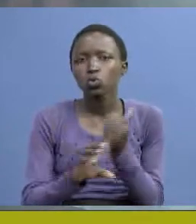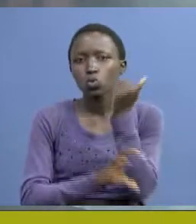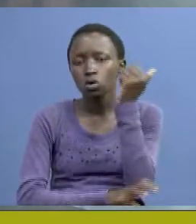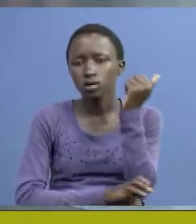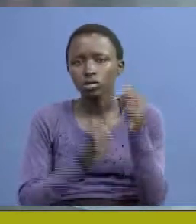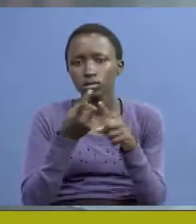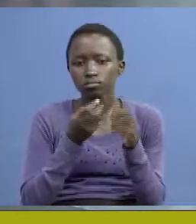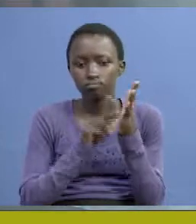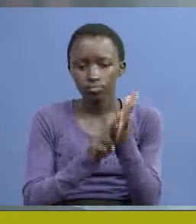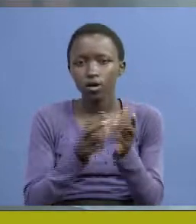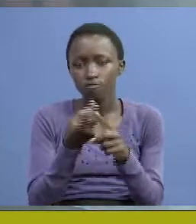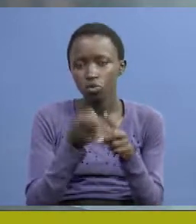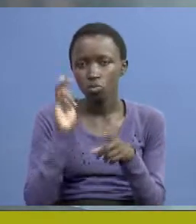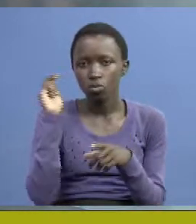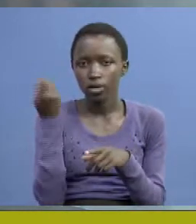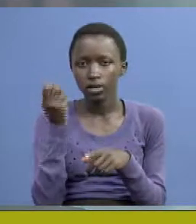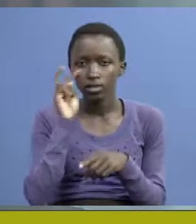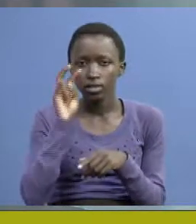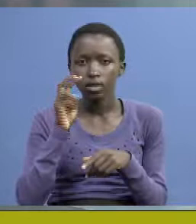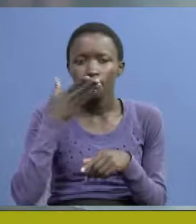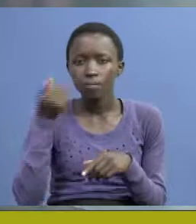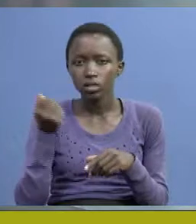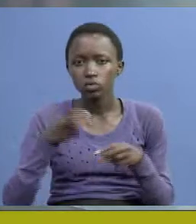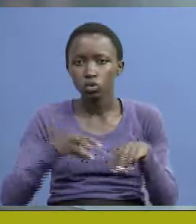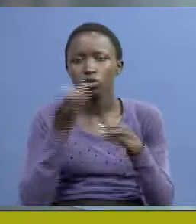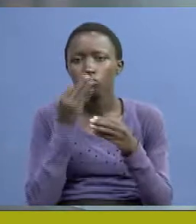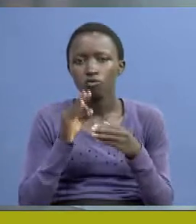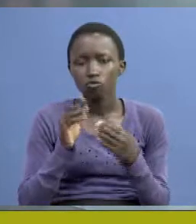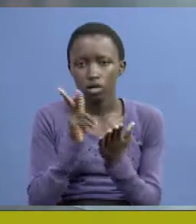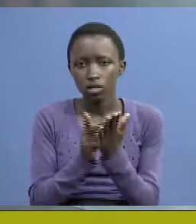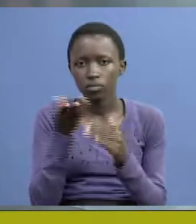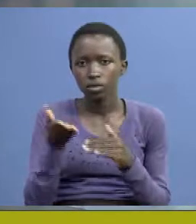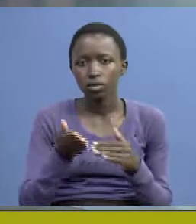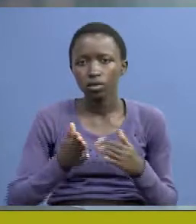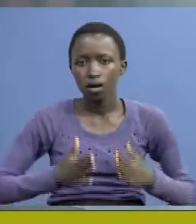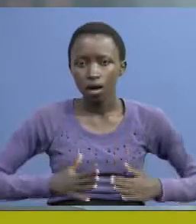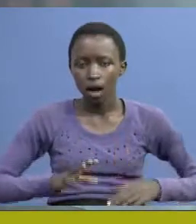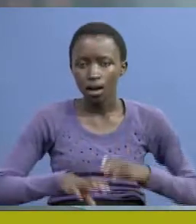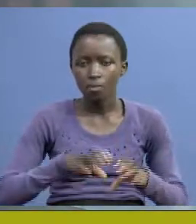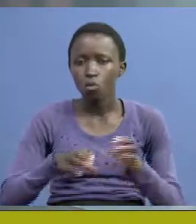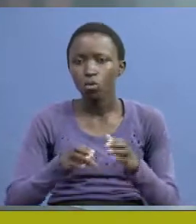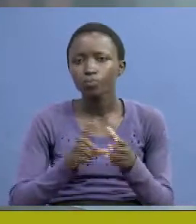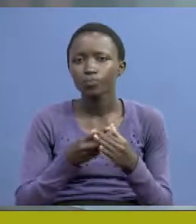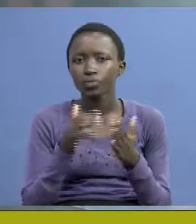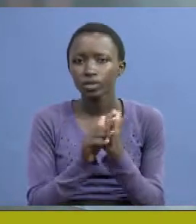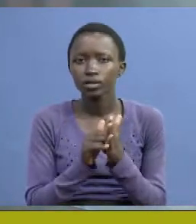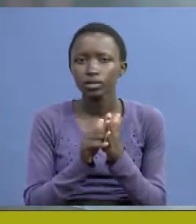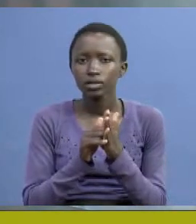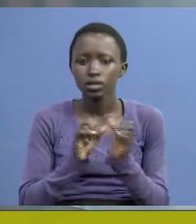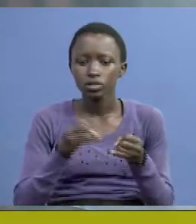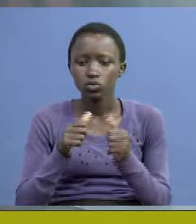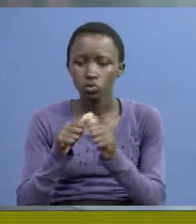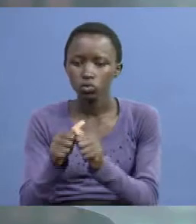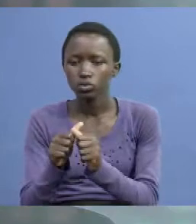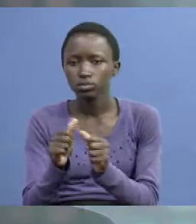ambapo wajumbe kutoka Kenya walishuhudia mbinu mwafaka za ufugaji wa mifugo kule Uturuki. Basi mtazamaji, ni taarifa ambayo